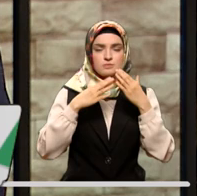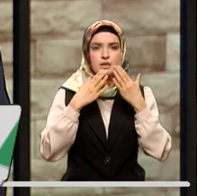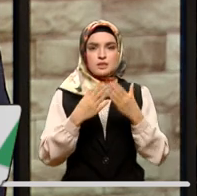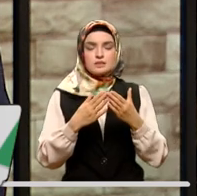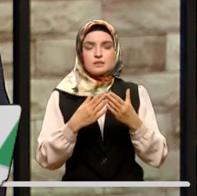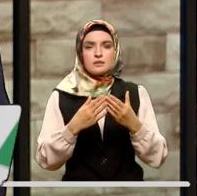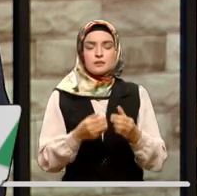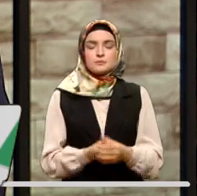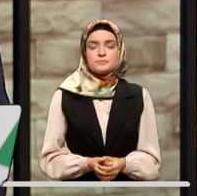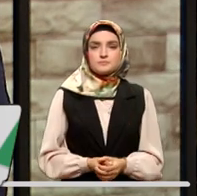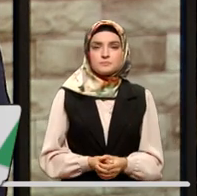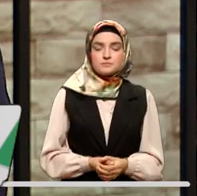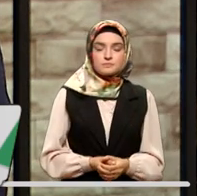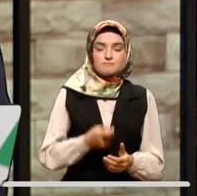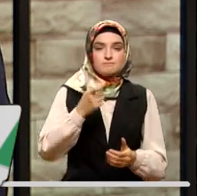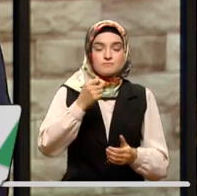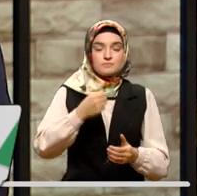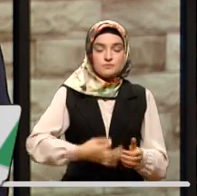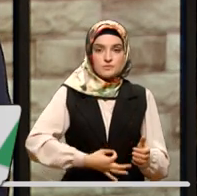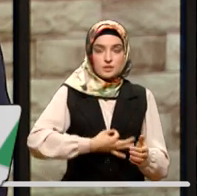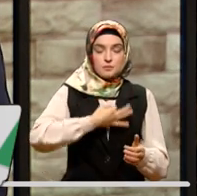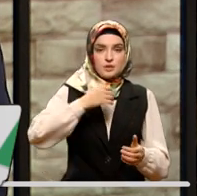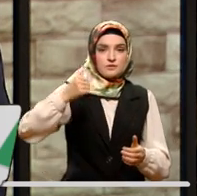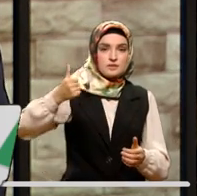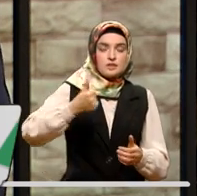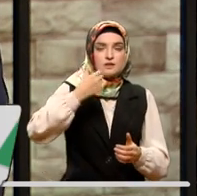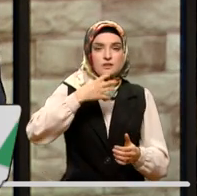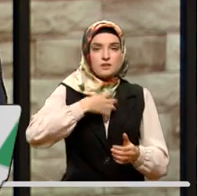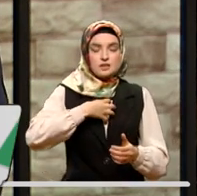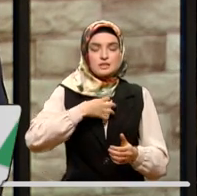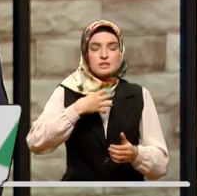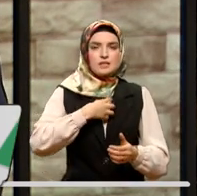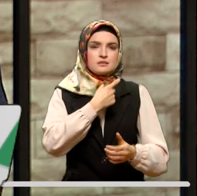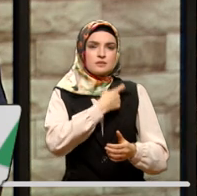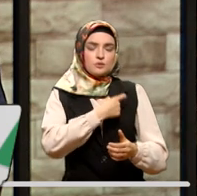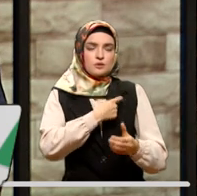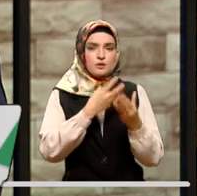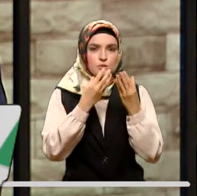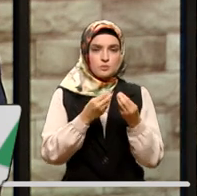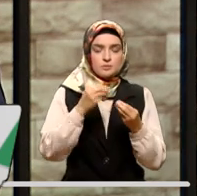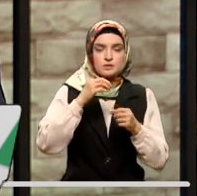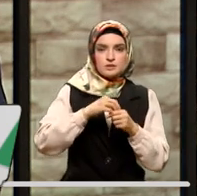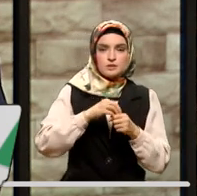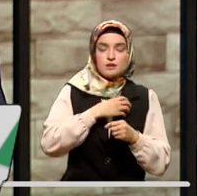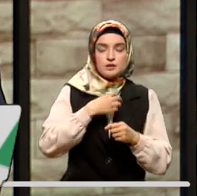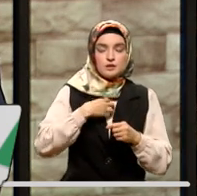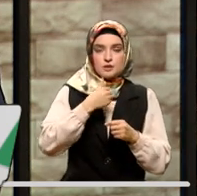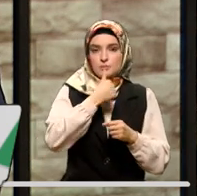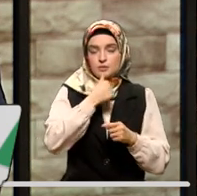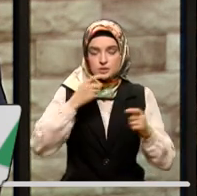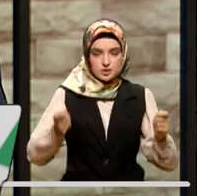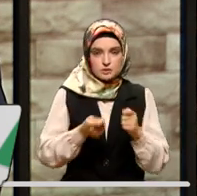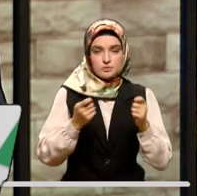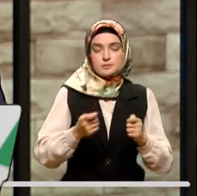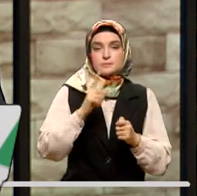ve manevi değerlere ait kimlik kazanmasının da derdinde olacak olan anne babalardır. Elbette biz çabalarız.